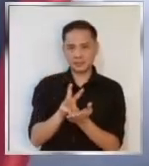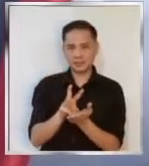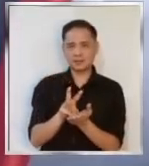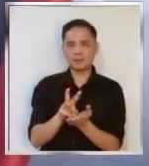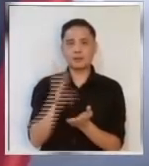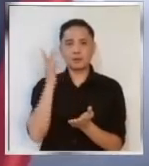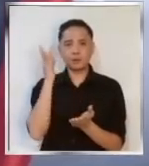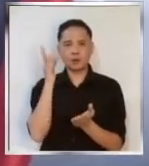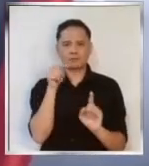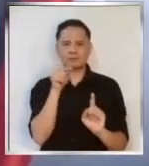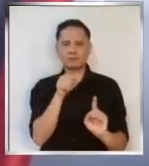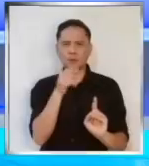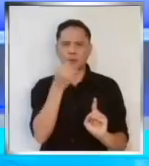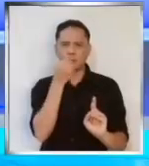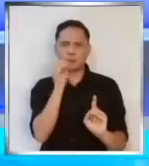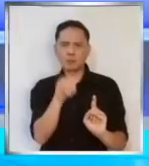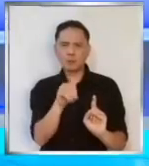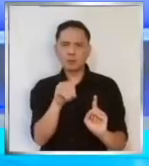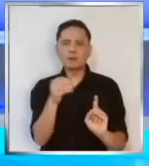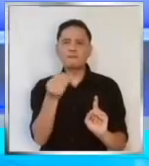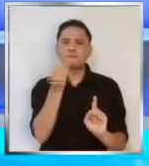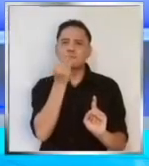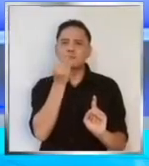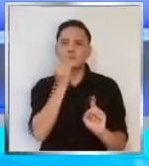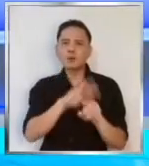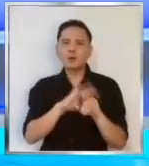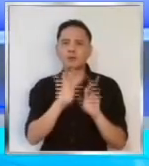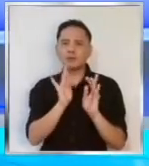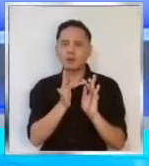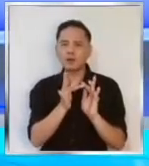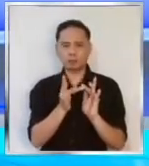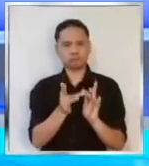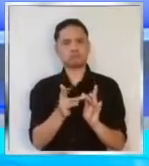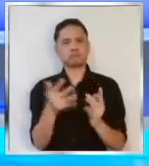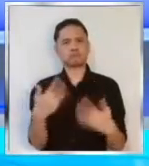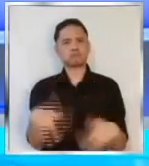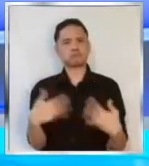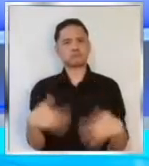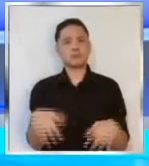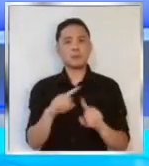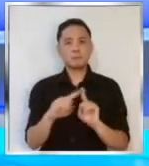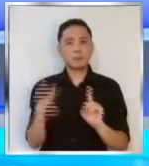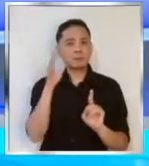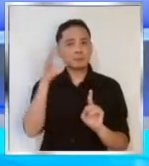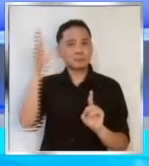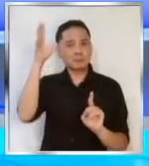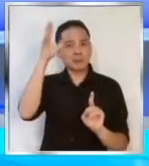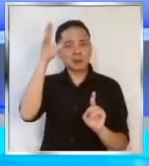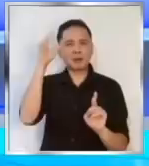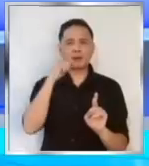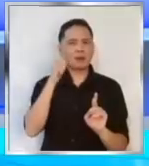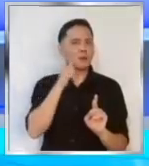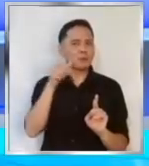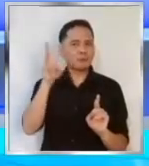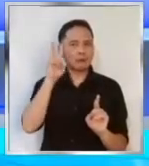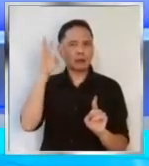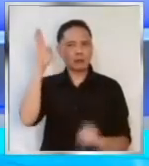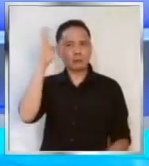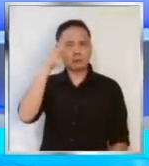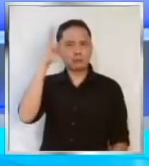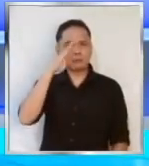ng pagkain online. Ang kaso, hindi yan alam ng kanyang mga magulang. Naku! Surprise na. Naloko